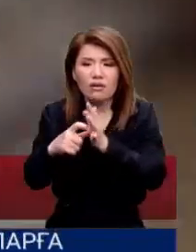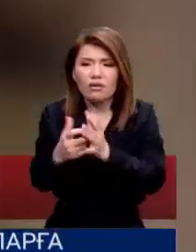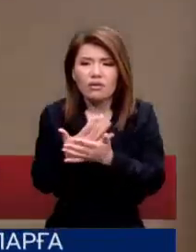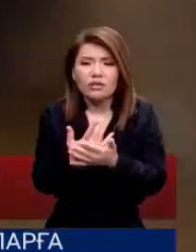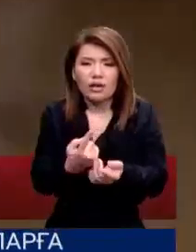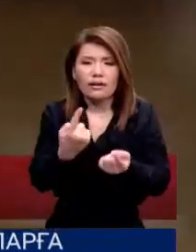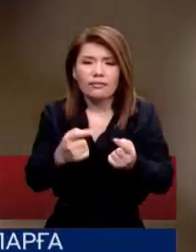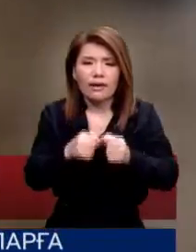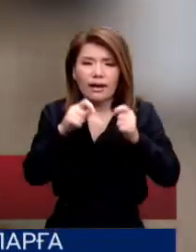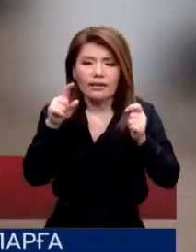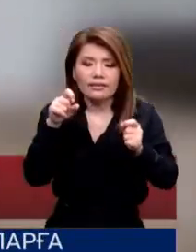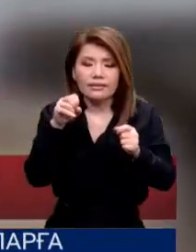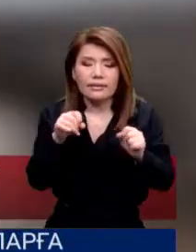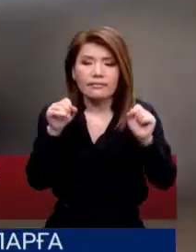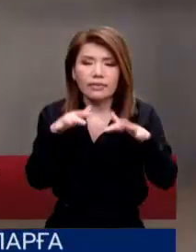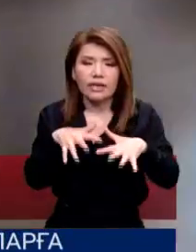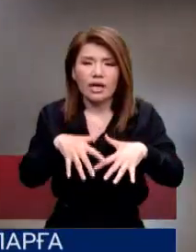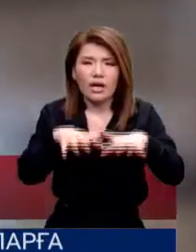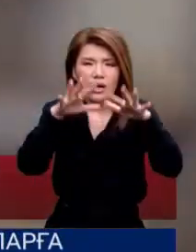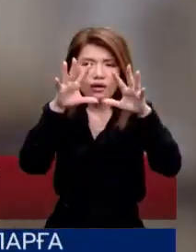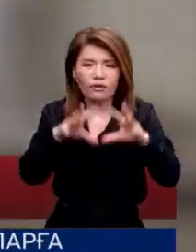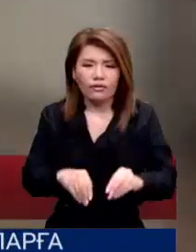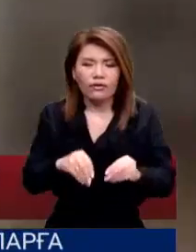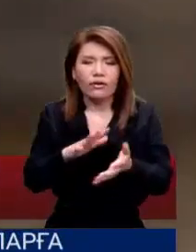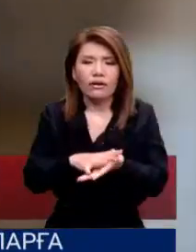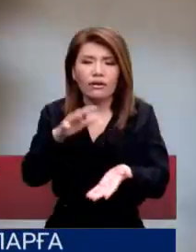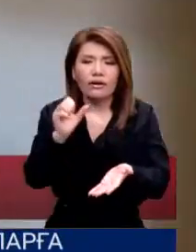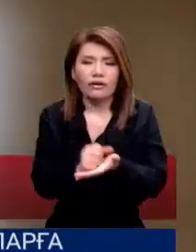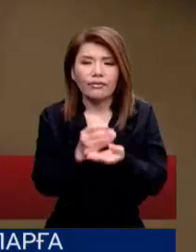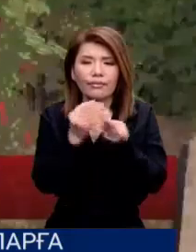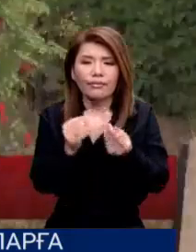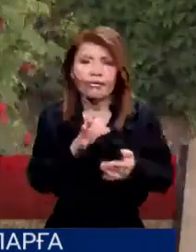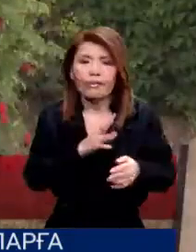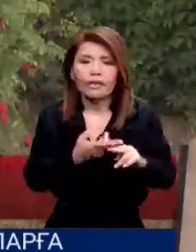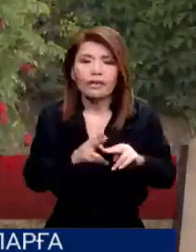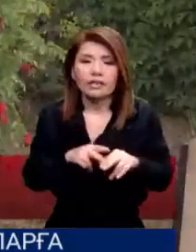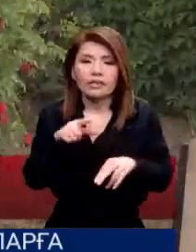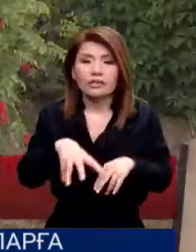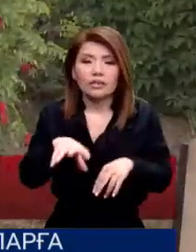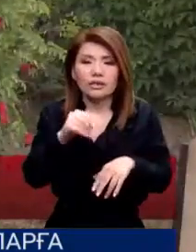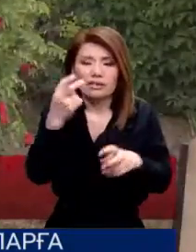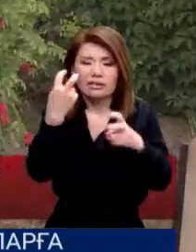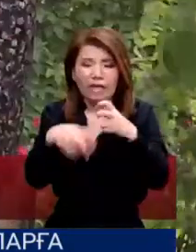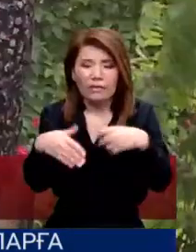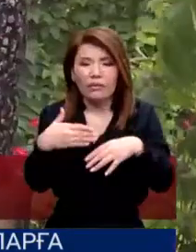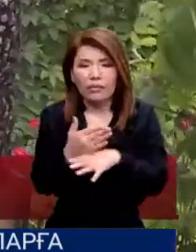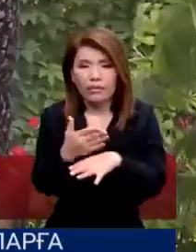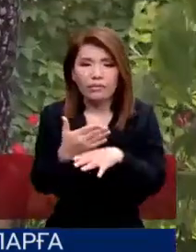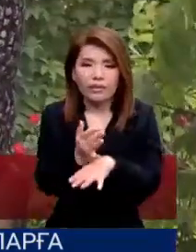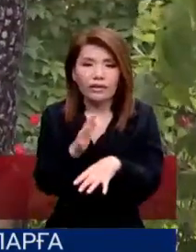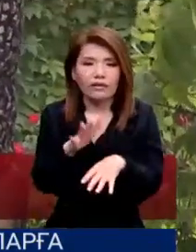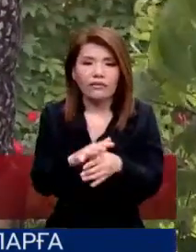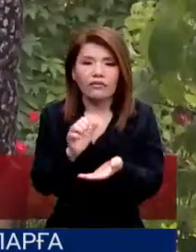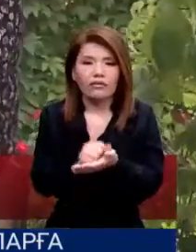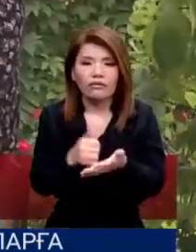үлкен залға басып кірген, салдарынан ішіндегі барлық дүние мүлік жарамсыз күйге түскен. Мынаның бәрі сынып кеткен, жарамайды. Бұның бәрін